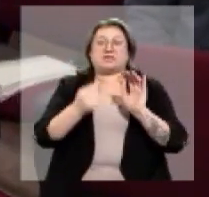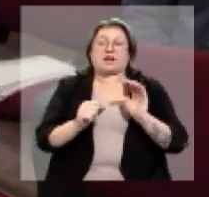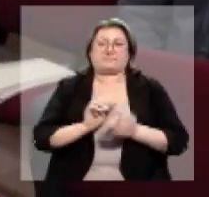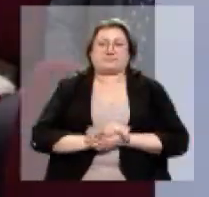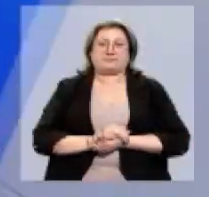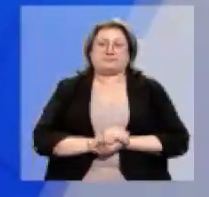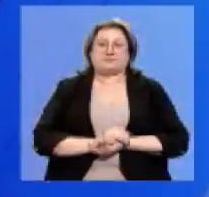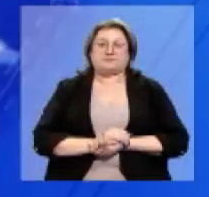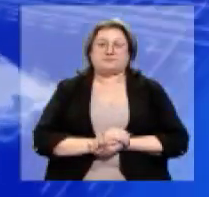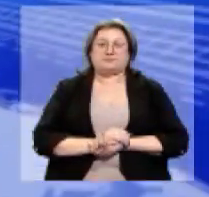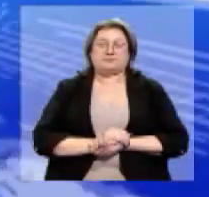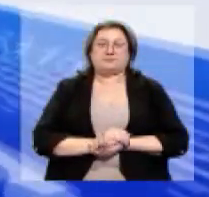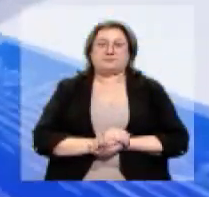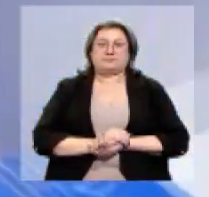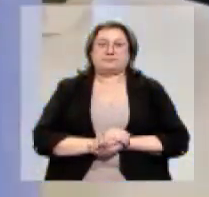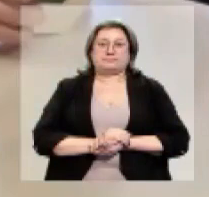гектаров.